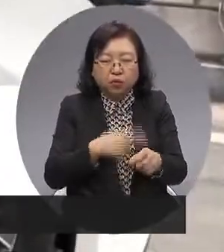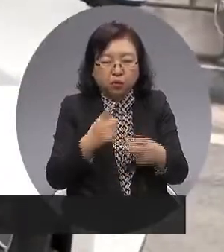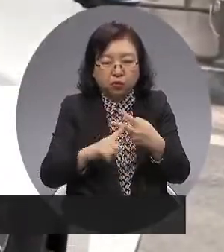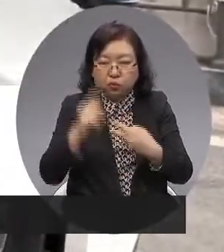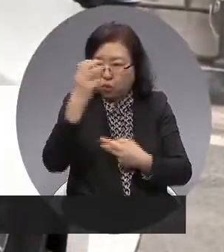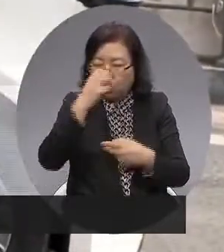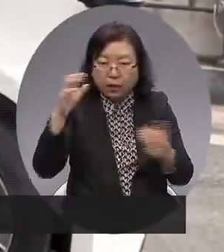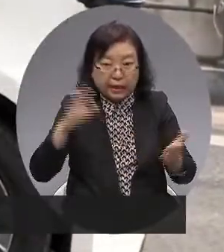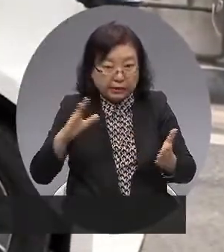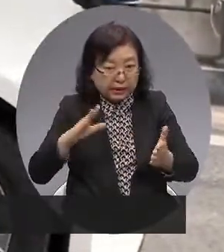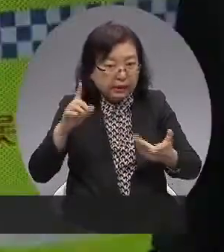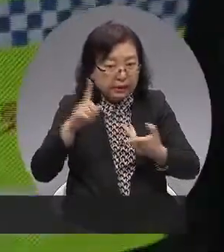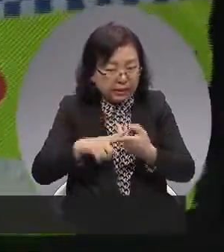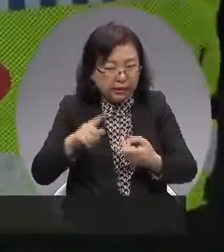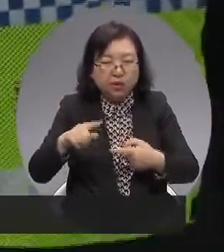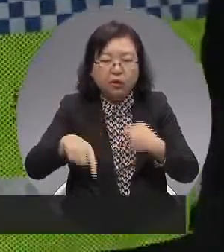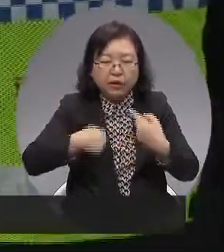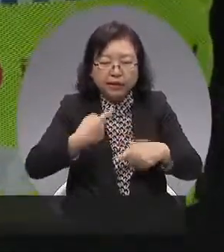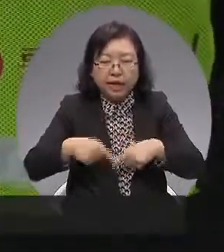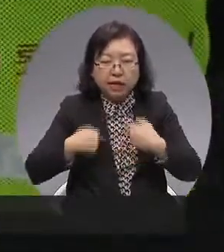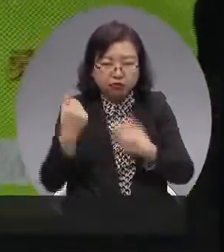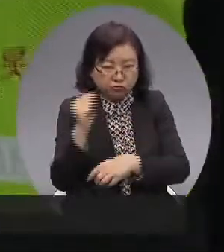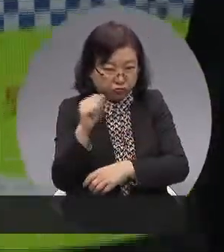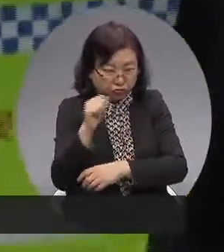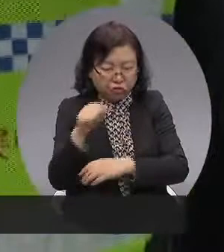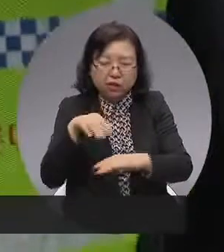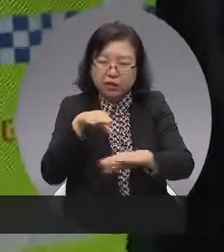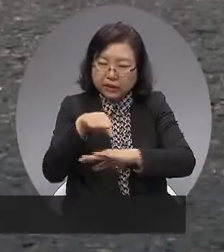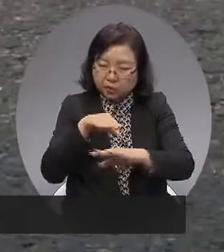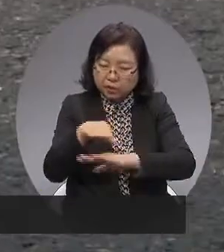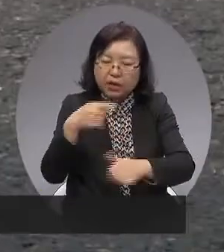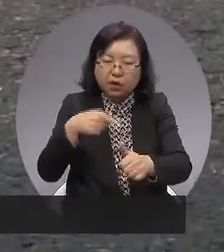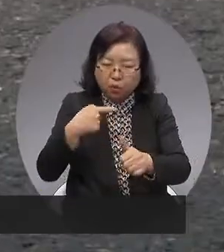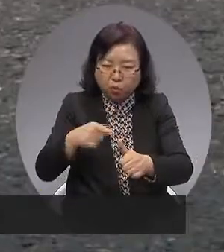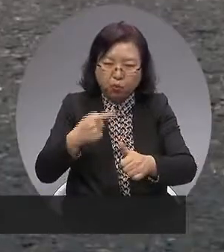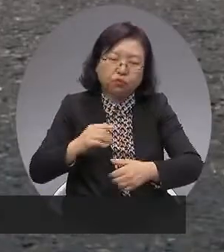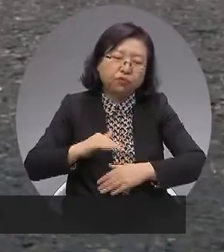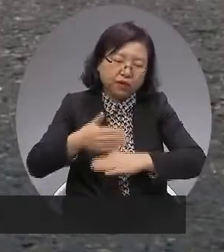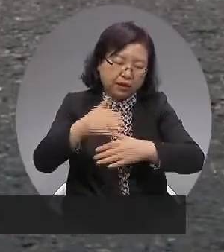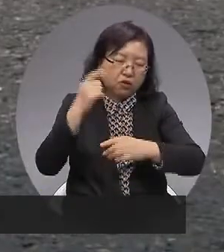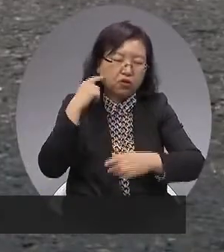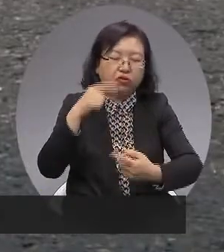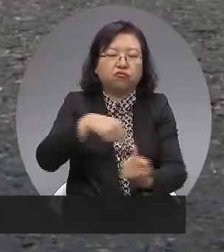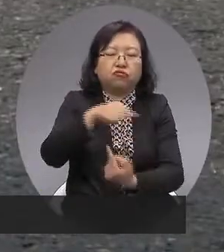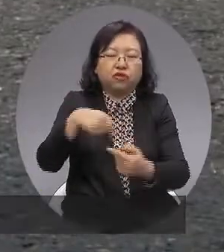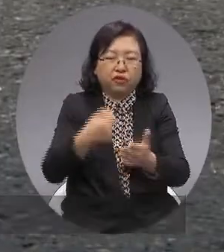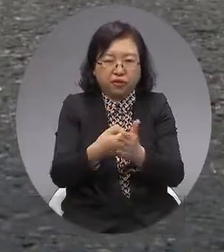학생들을 대상으로 자율주행 자동차 분야 교육과정을 운영하기로 했습니다.